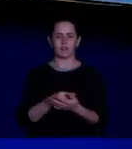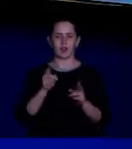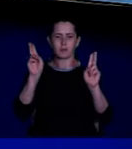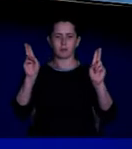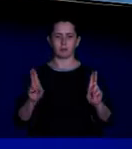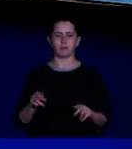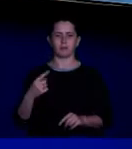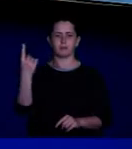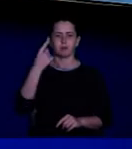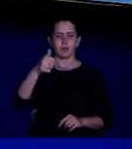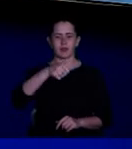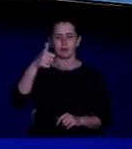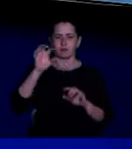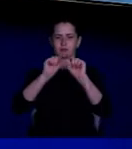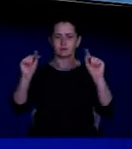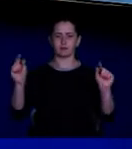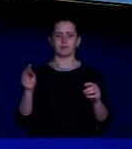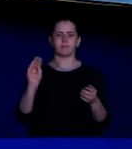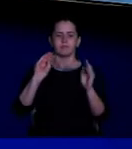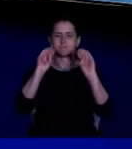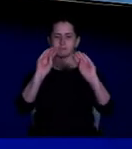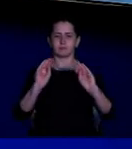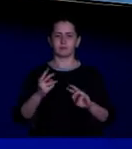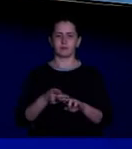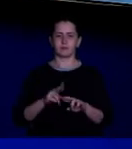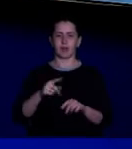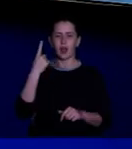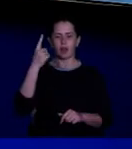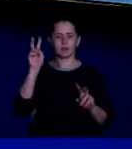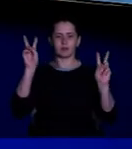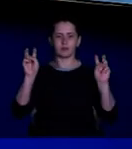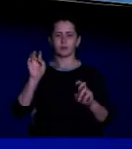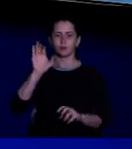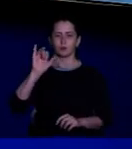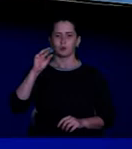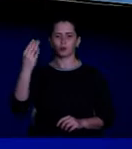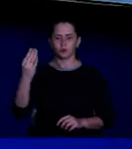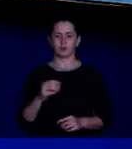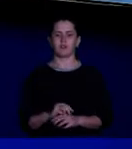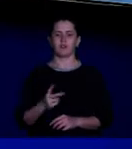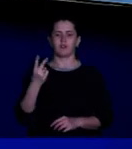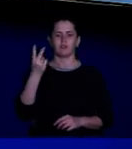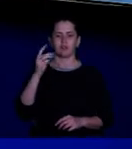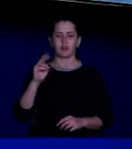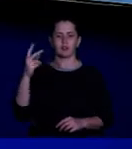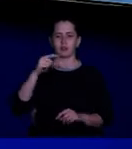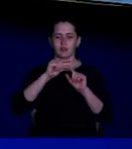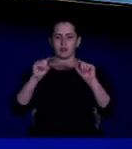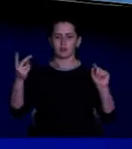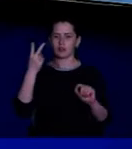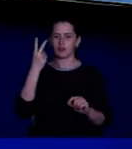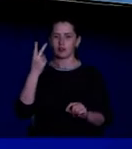Первая строка синквейна состоит из одного существительного. Вторая строка –